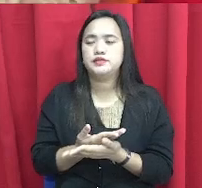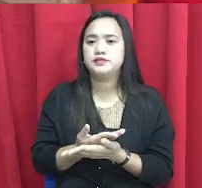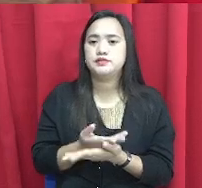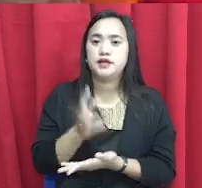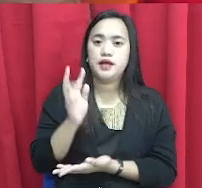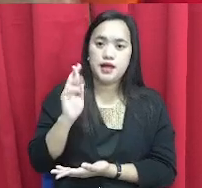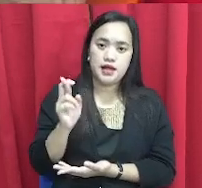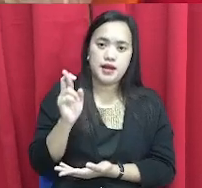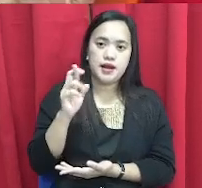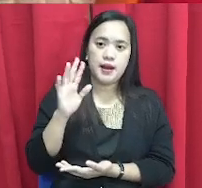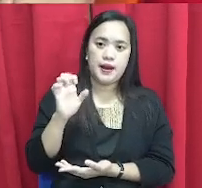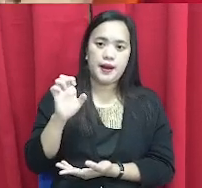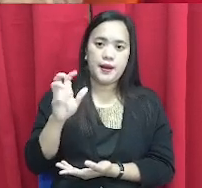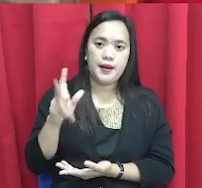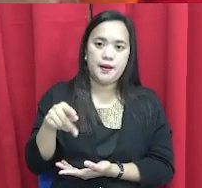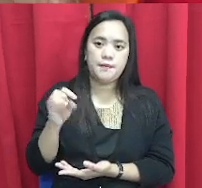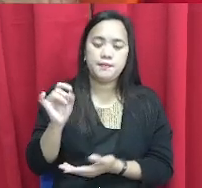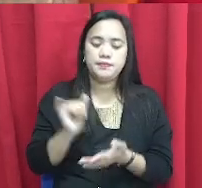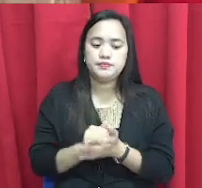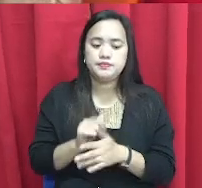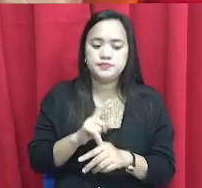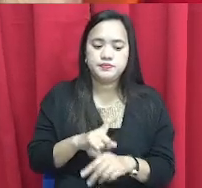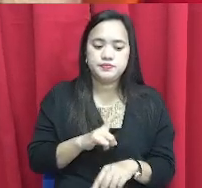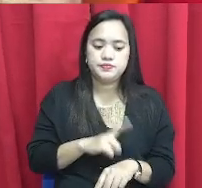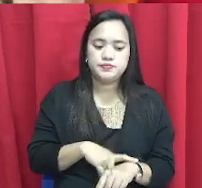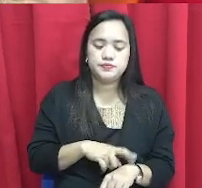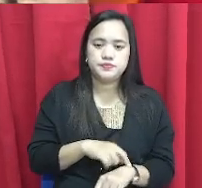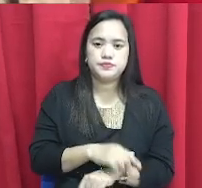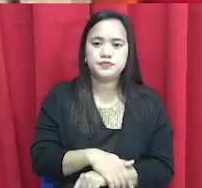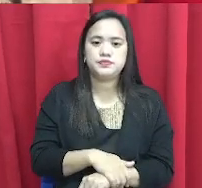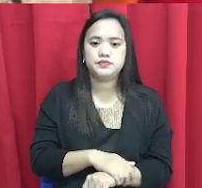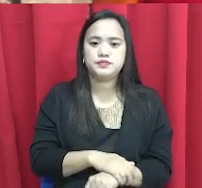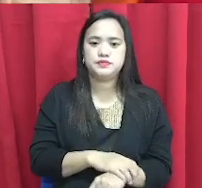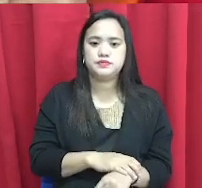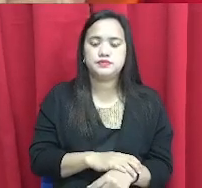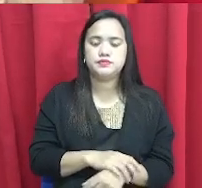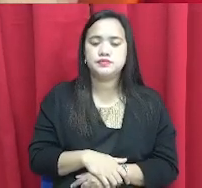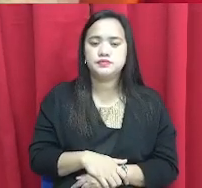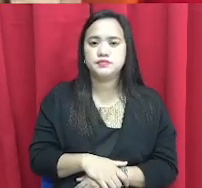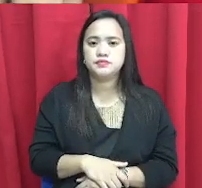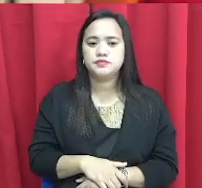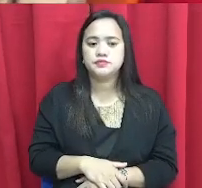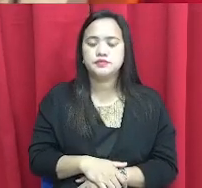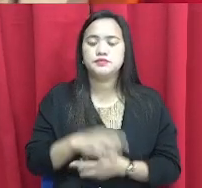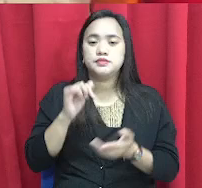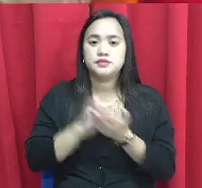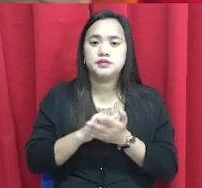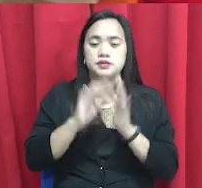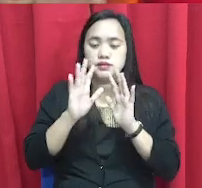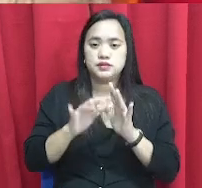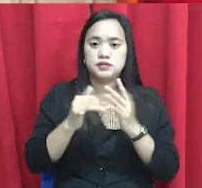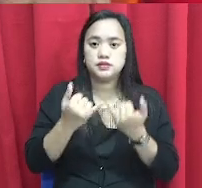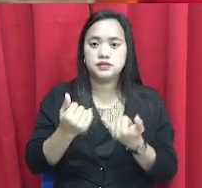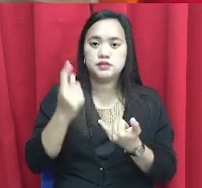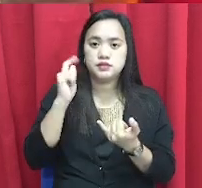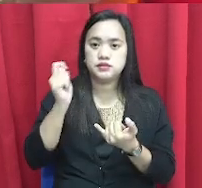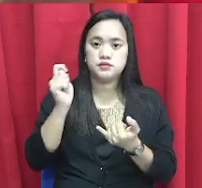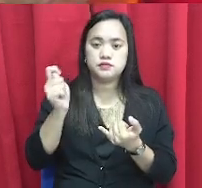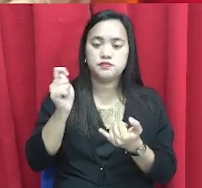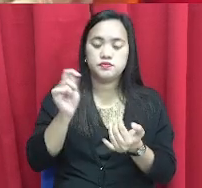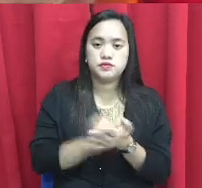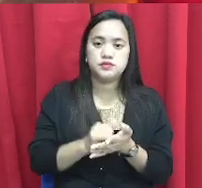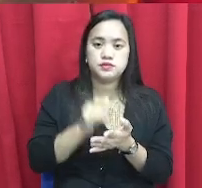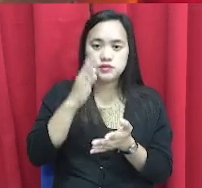na Iyun yun yungang ebidensya at ang kanilang ah mag-testify na ang Diyos ay